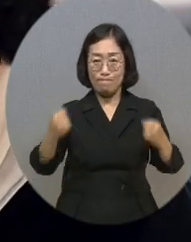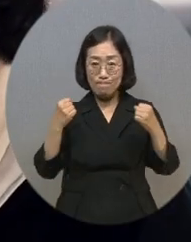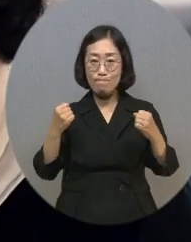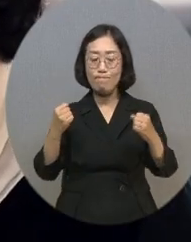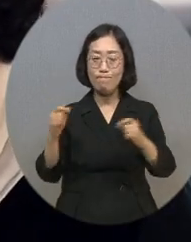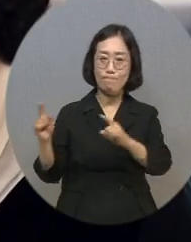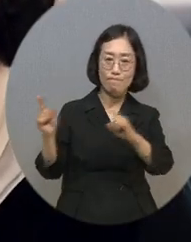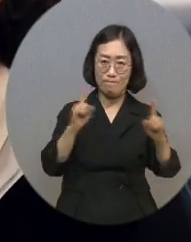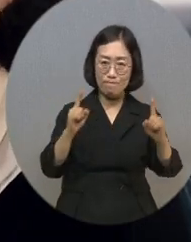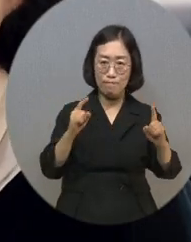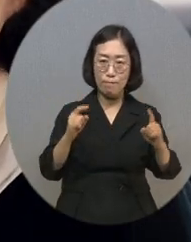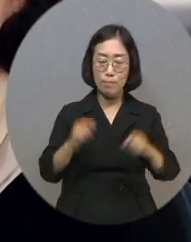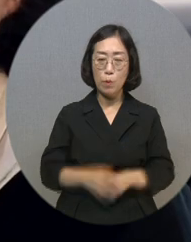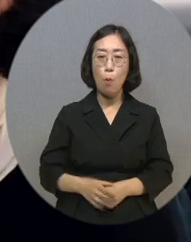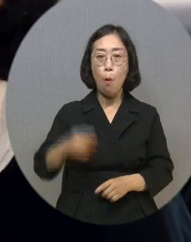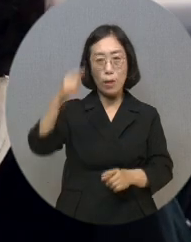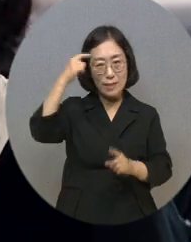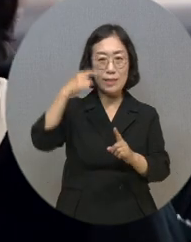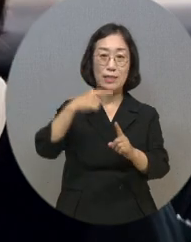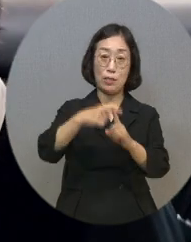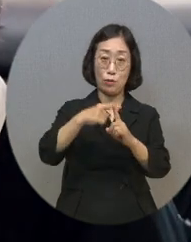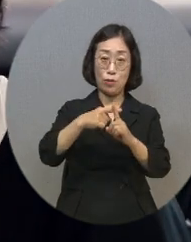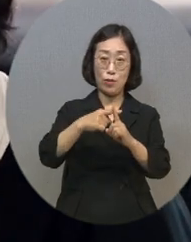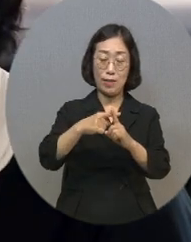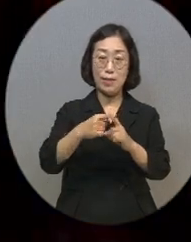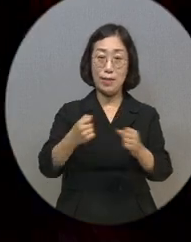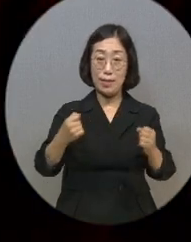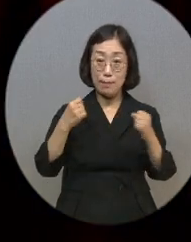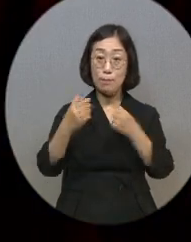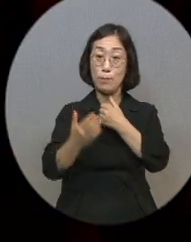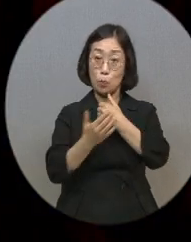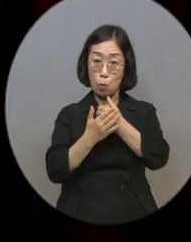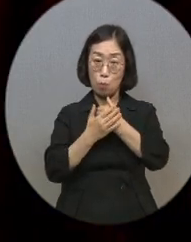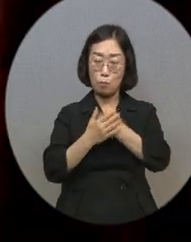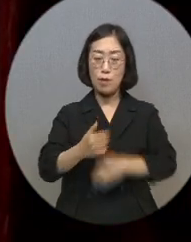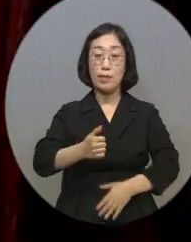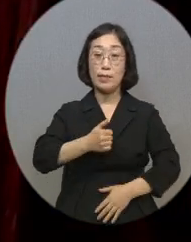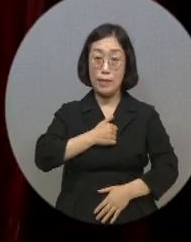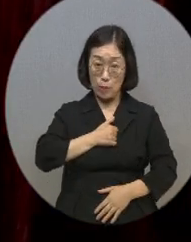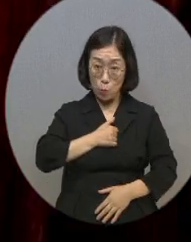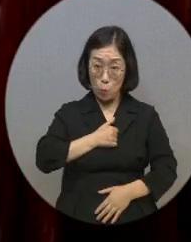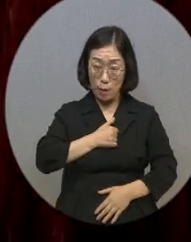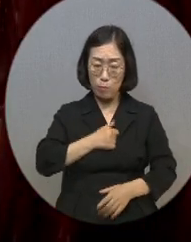밝고 긍정적인 에너지로 삶을 향상시키며 자존감은 물론